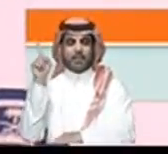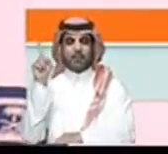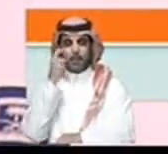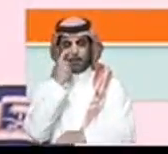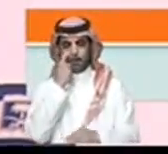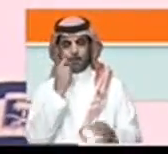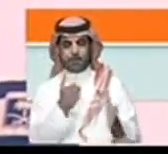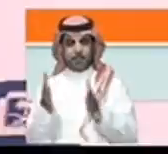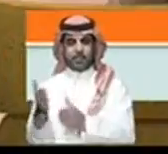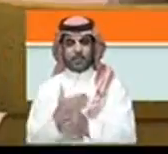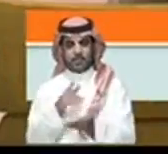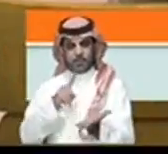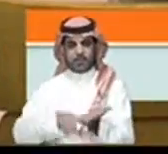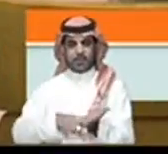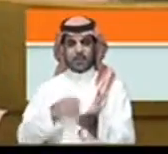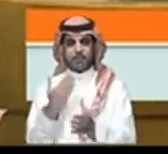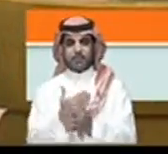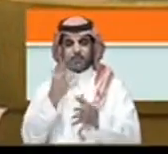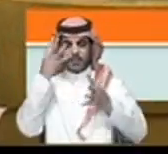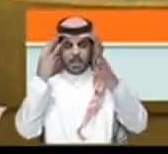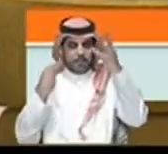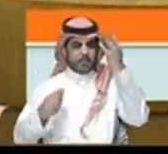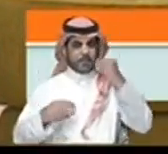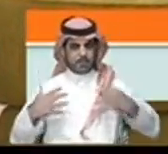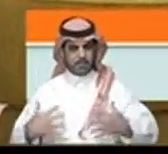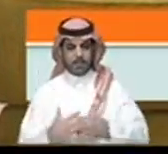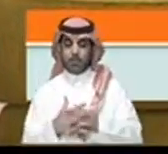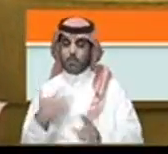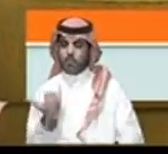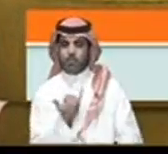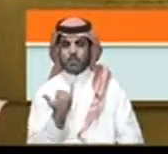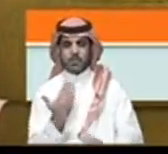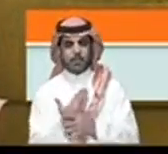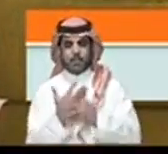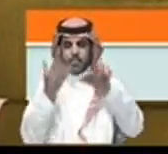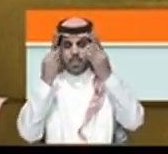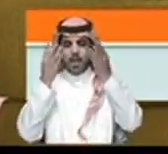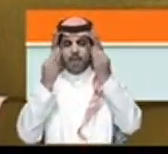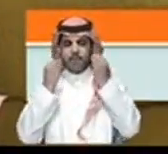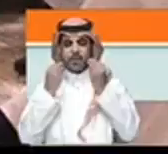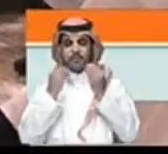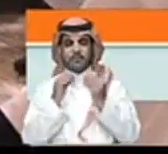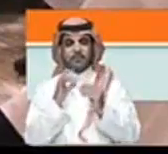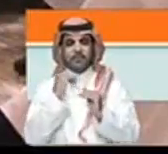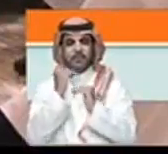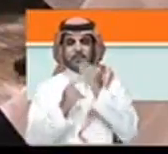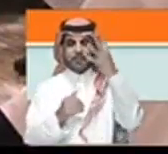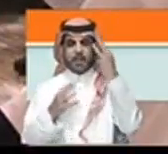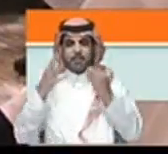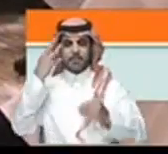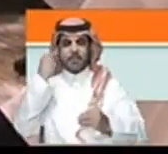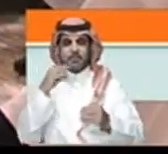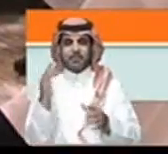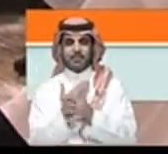الذي اكد بان اشاعه التسامح بين الشعوب مهمه وهي ثقافه تبني والتسامح ليس قضيه